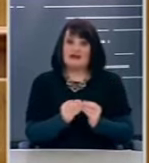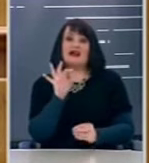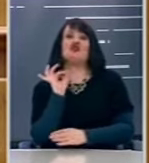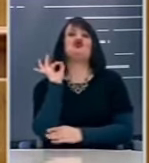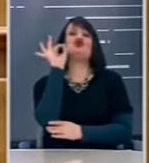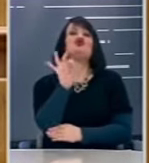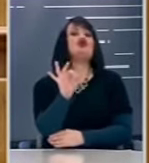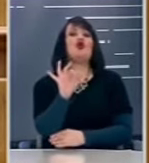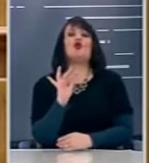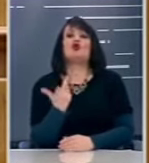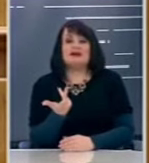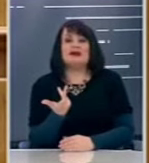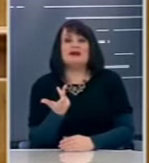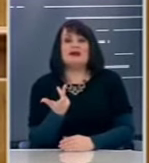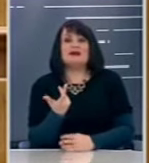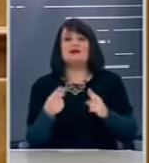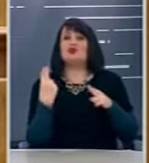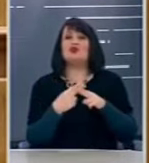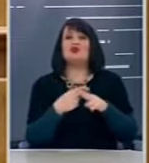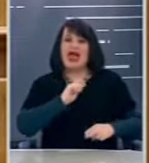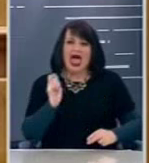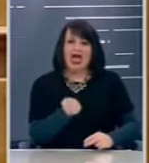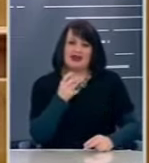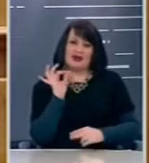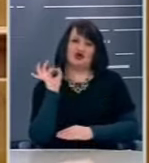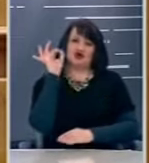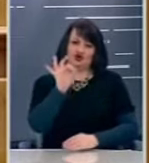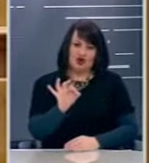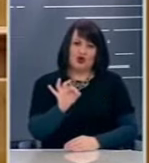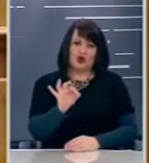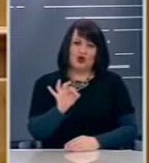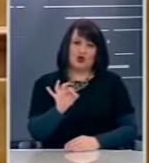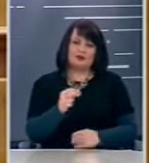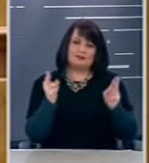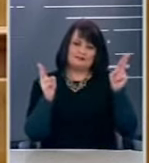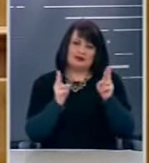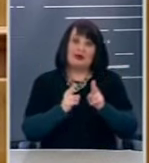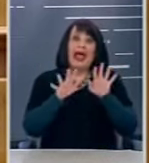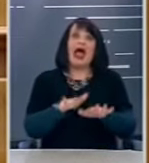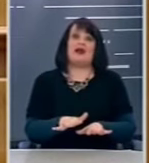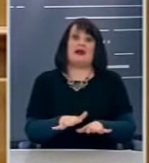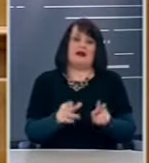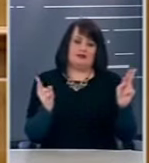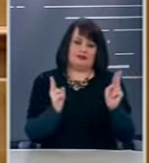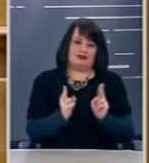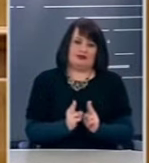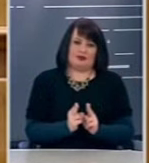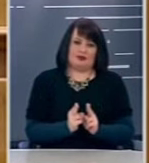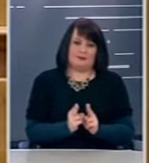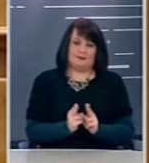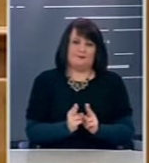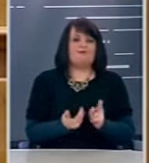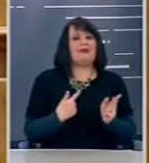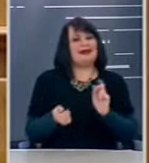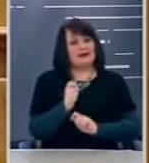στόχο την εκπλήρωση του υπαριθμών ένα εθνικού στόχου, που είναι η δραστική μείωση της ανεργίας, μέσα από τη